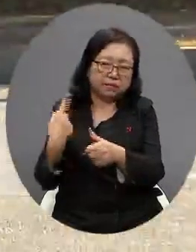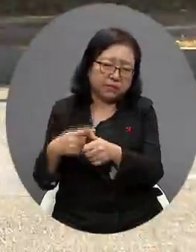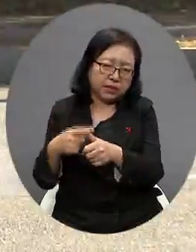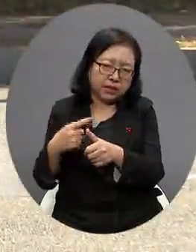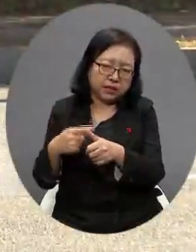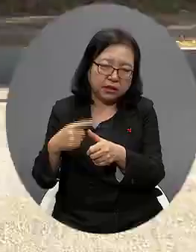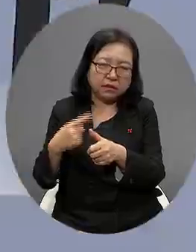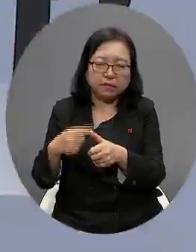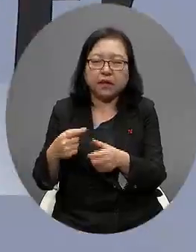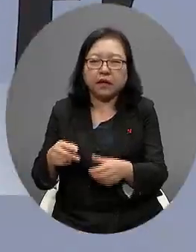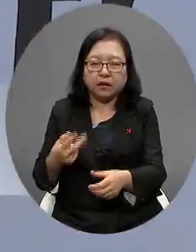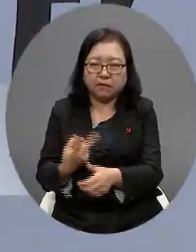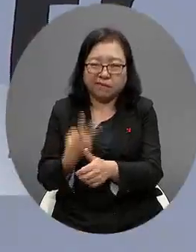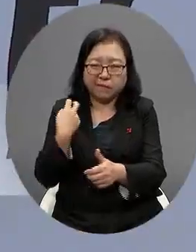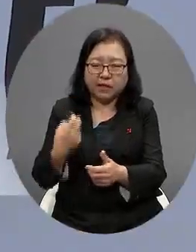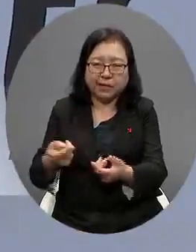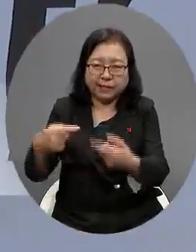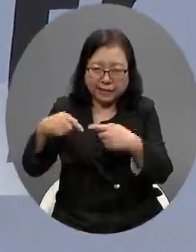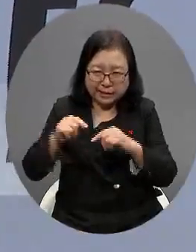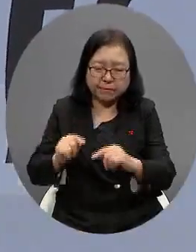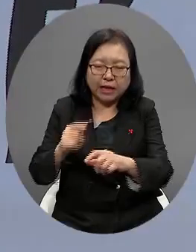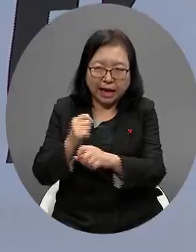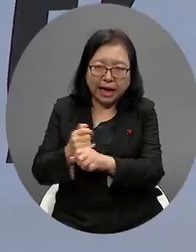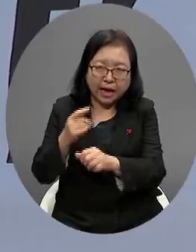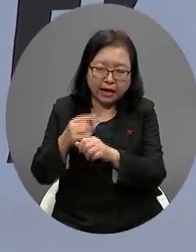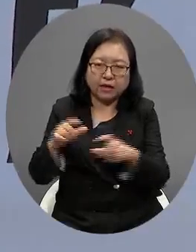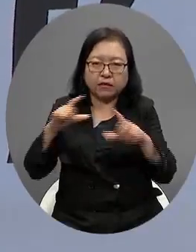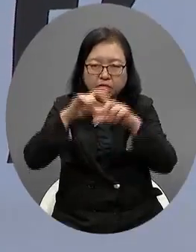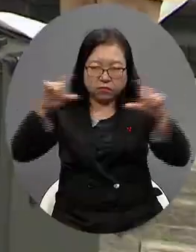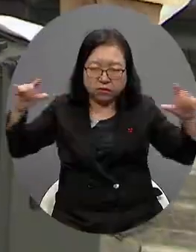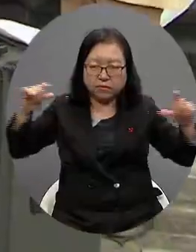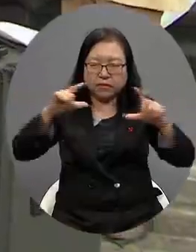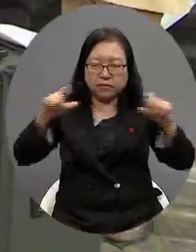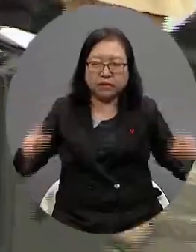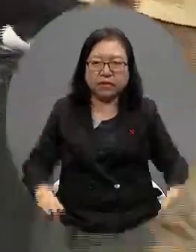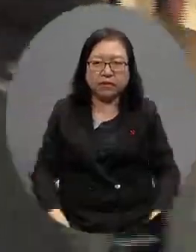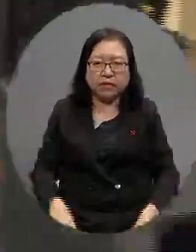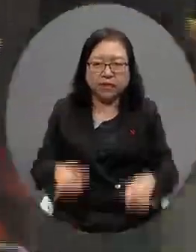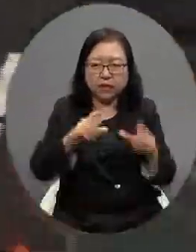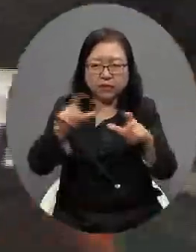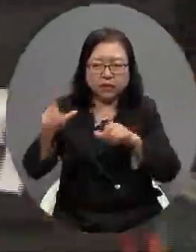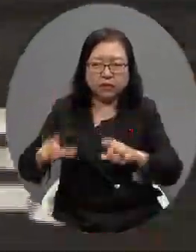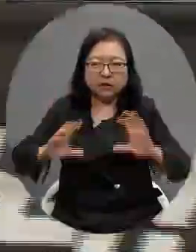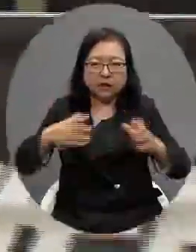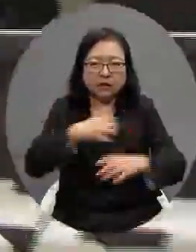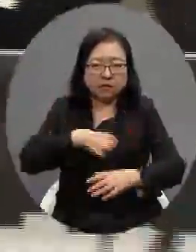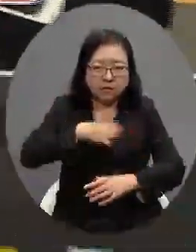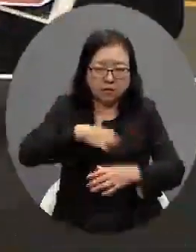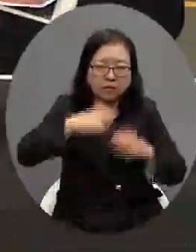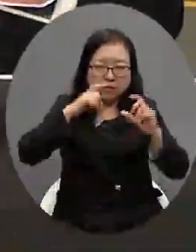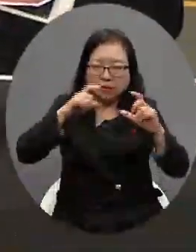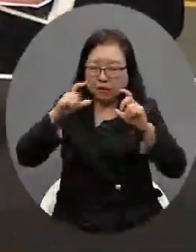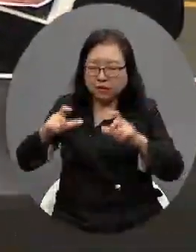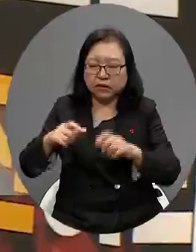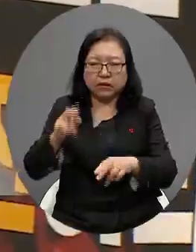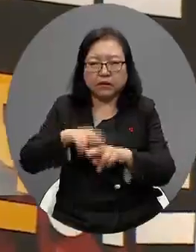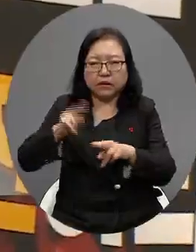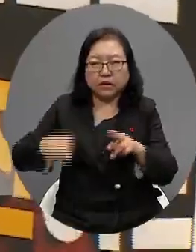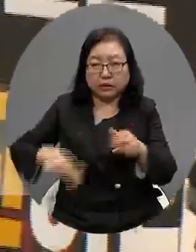요구하는 현수막도 거리 곳곳에 내걸렸습니다. 각계의 시국 선언이 잇따르는 가운데 퇴직 교사들도 거리로